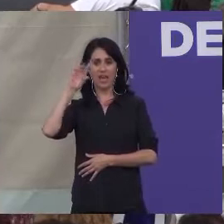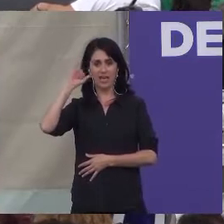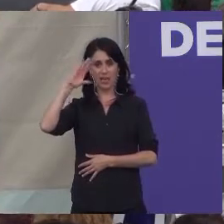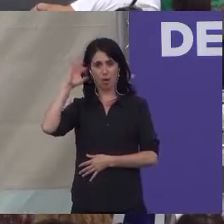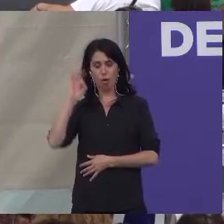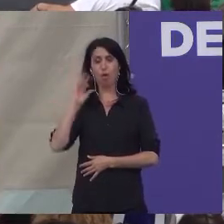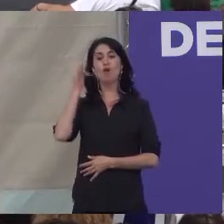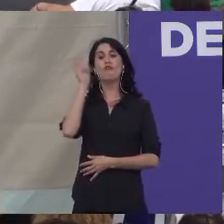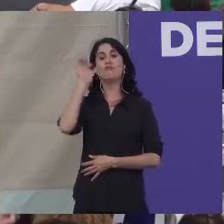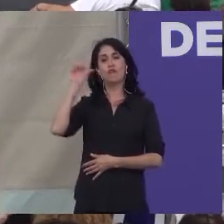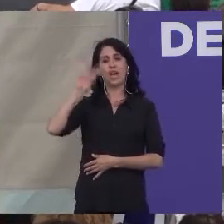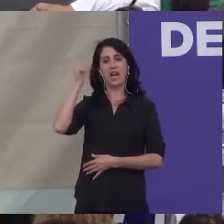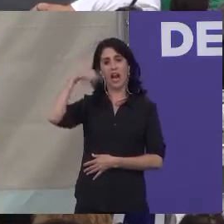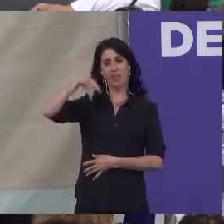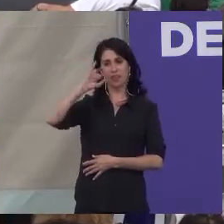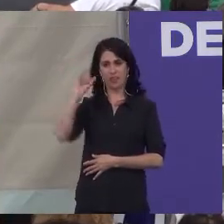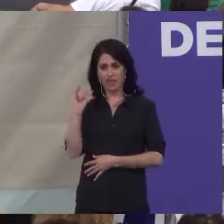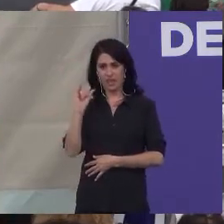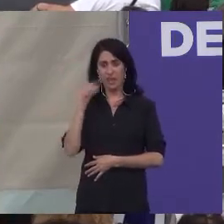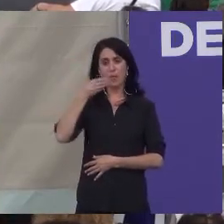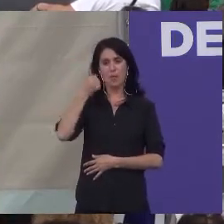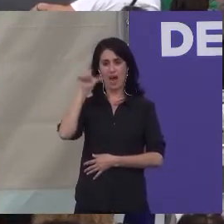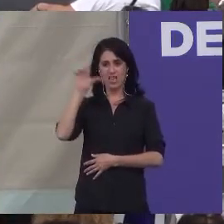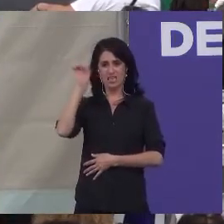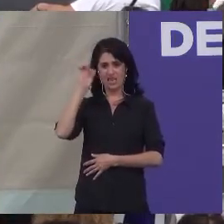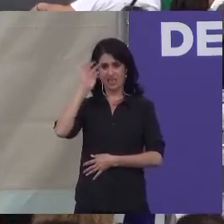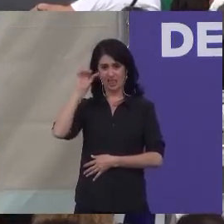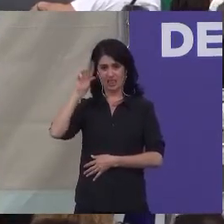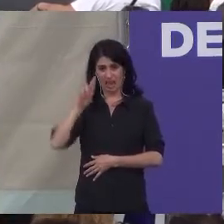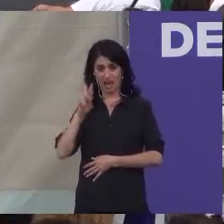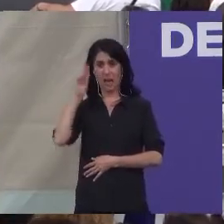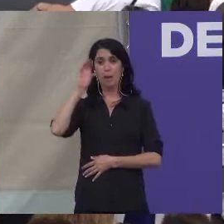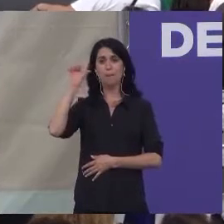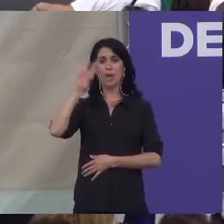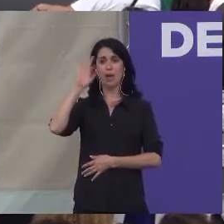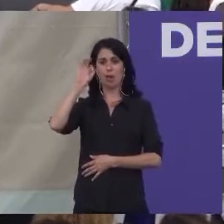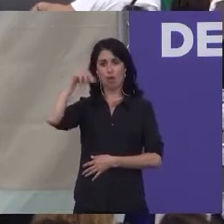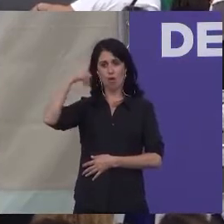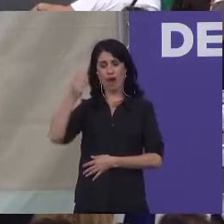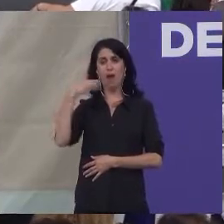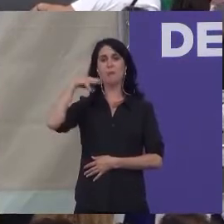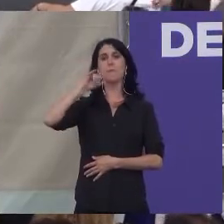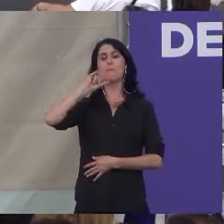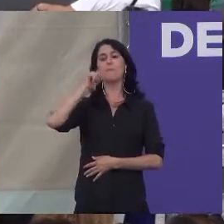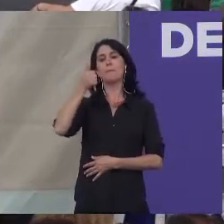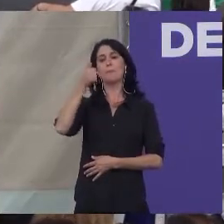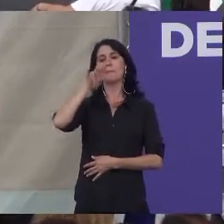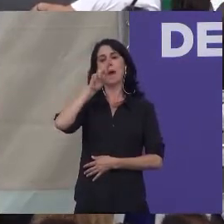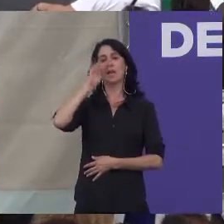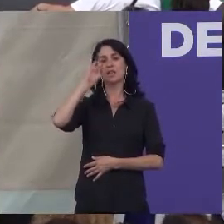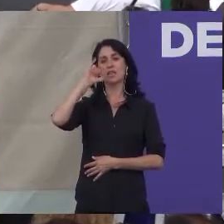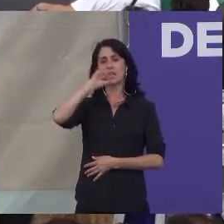Chantal Juan Ballester, Iván López Perona i Celia Martínez. I fins ahir serà el primer